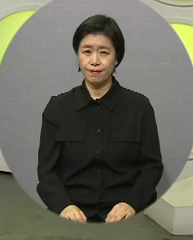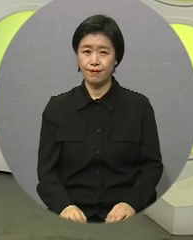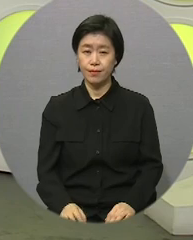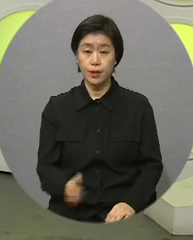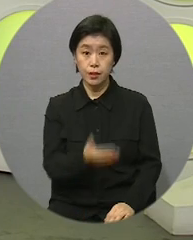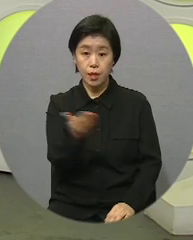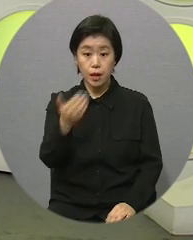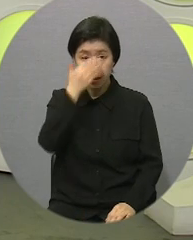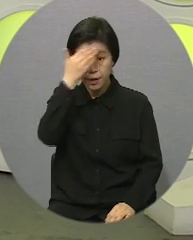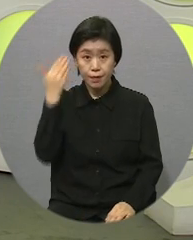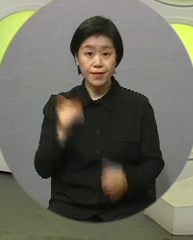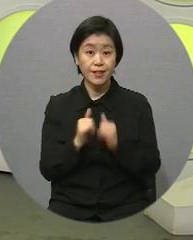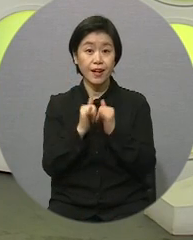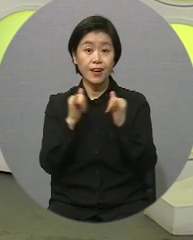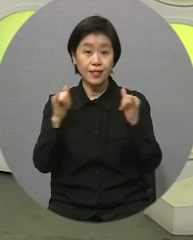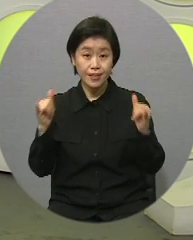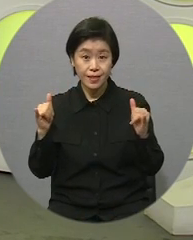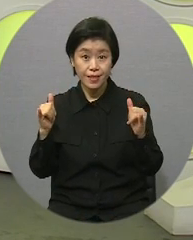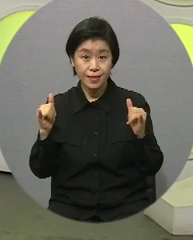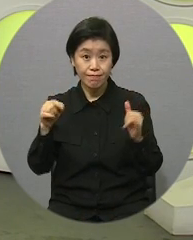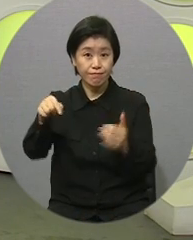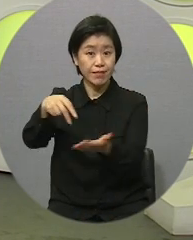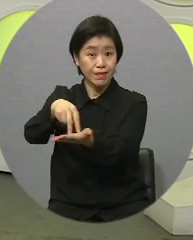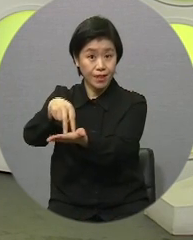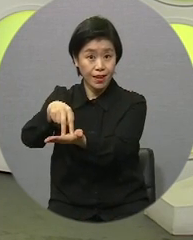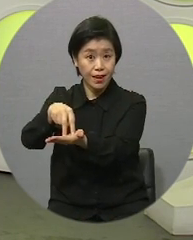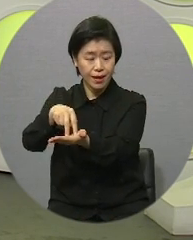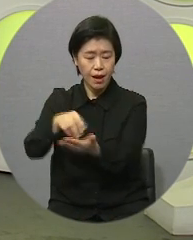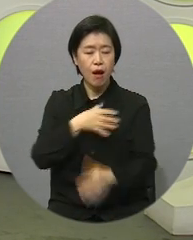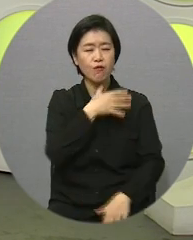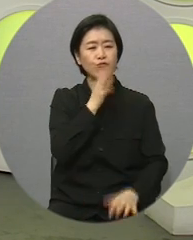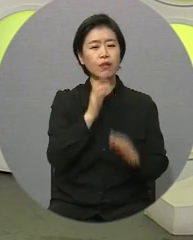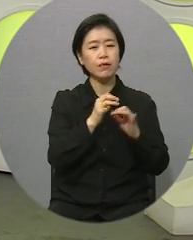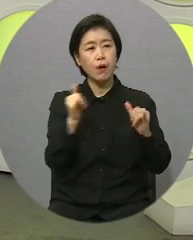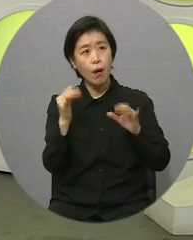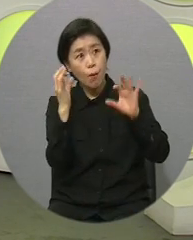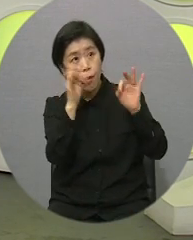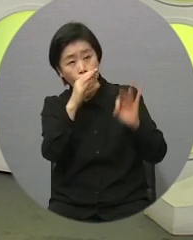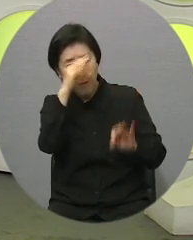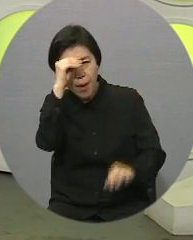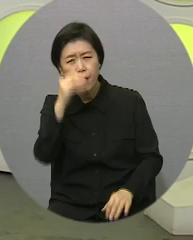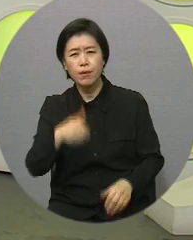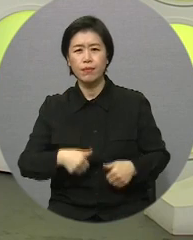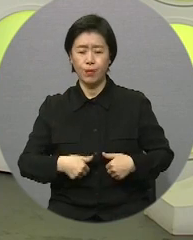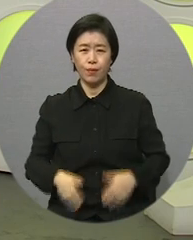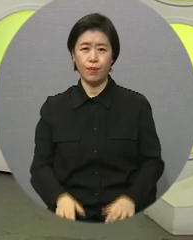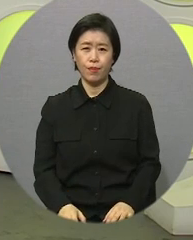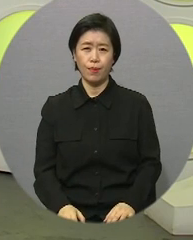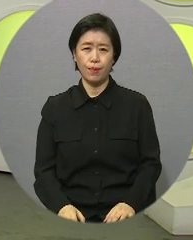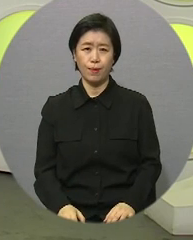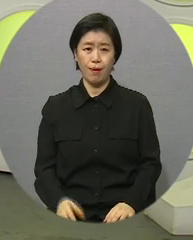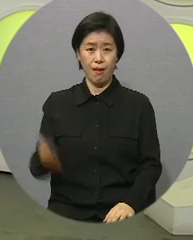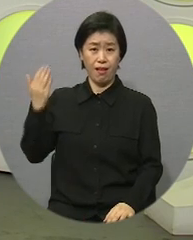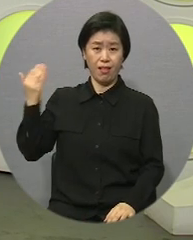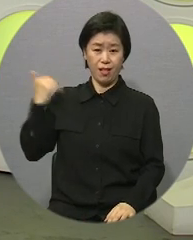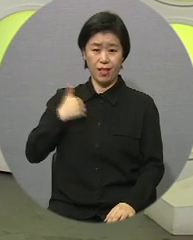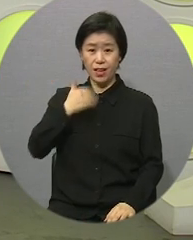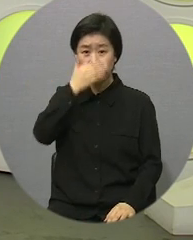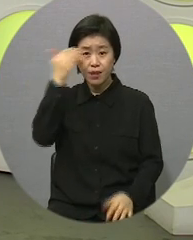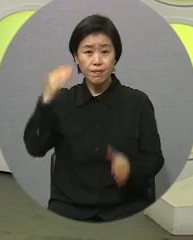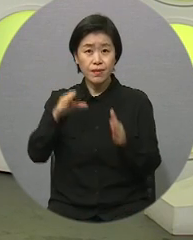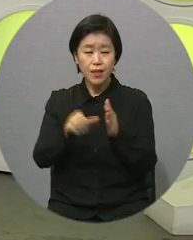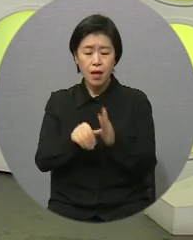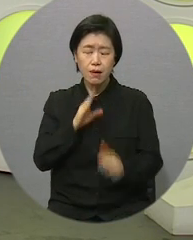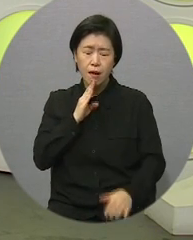젊으신 분들이 지금이 나이 드신 분들을 좀 배워야 돼요 왜냐하면네 우리처럼 어려웠던 시절에